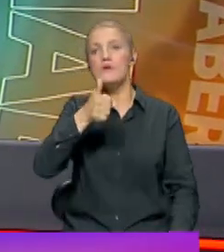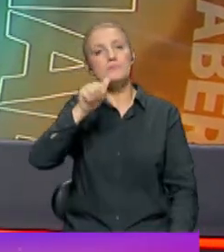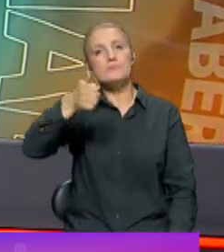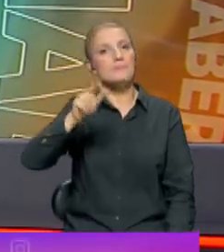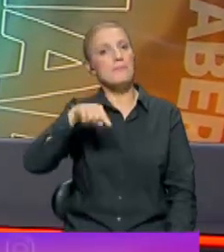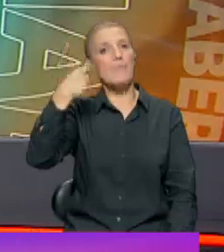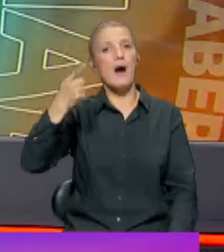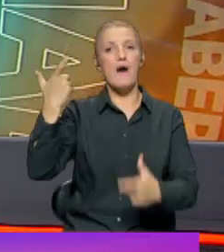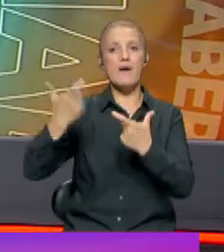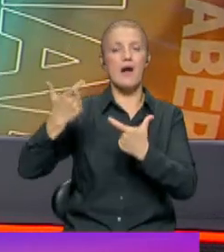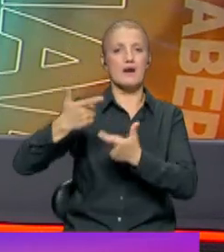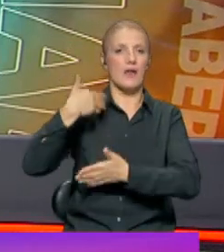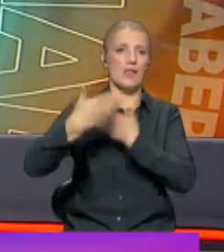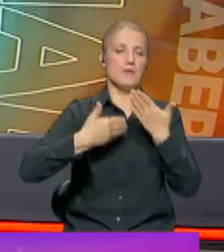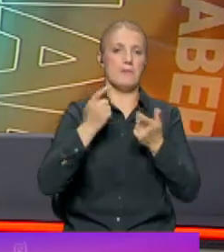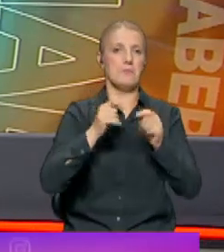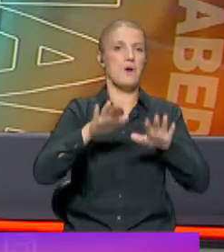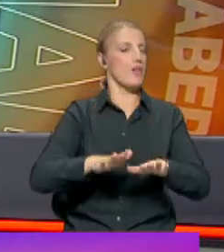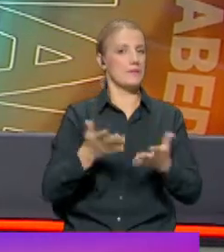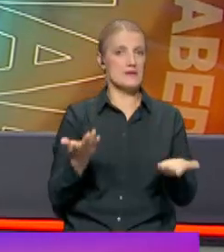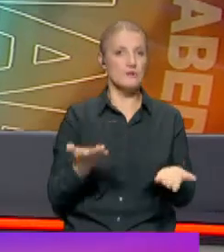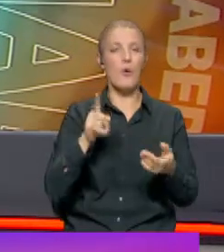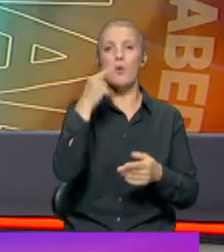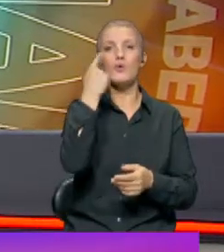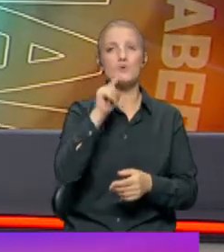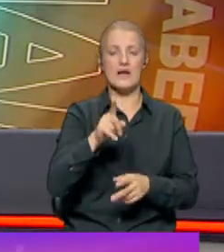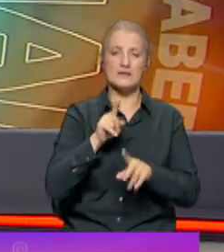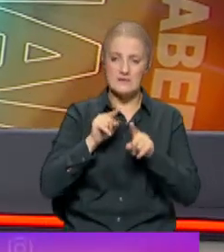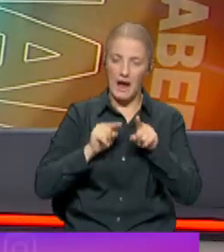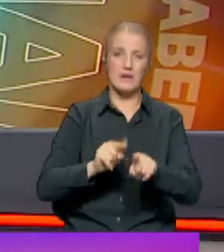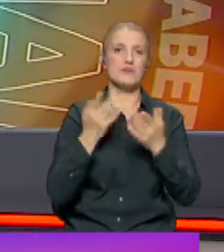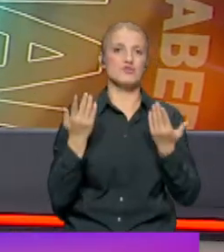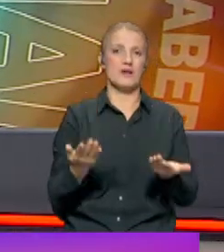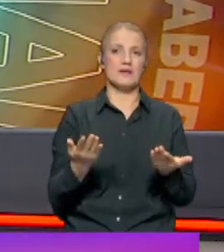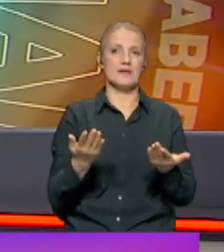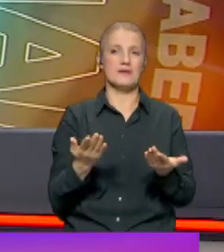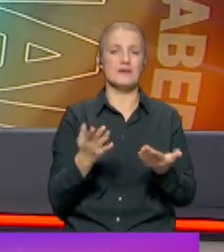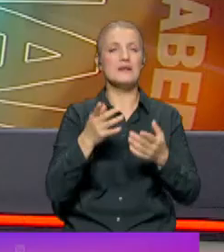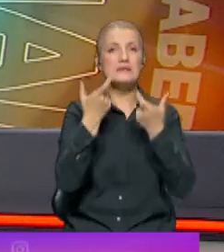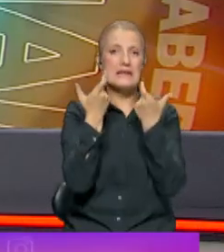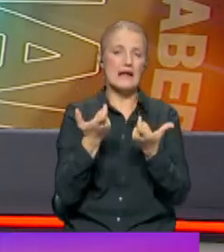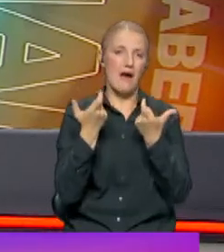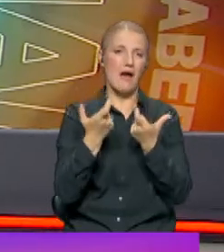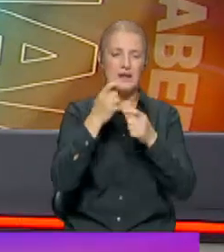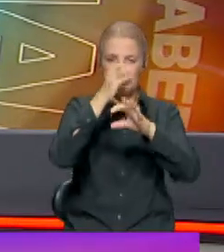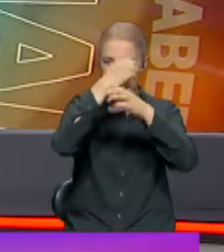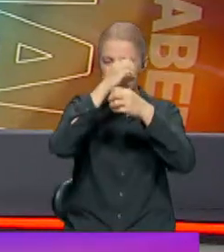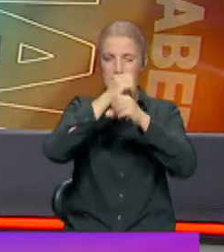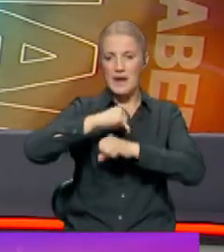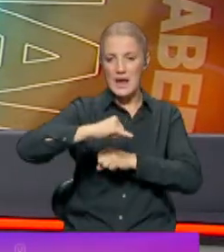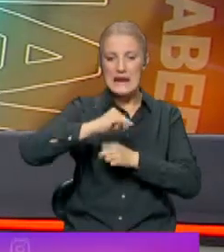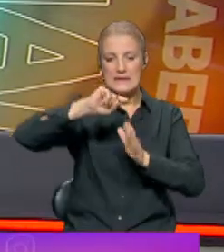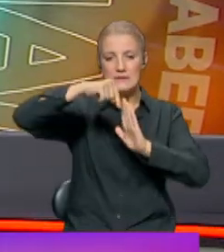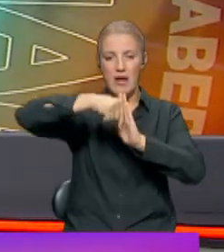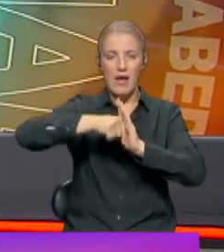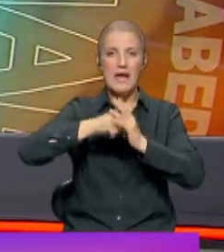başka bir yerden de Allah korusun bahsetmek zorunda kalabiliriz O yüzden takip edeceğiz mercekle takip eder gibi yakından